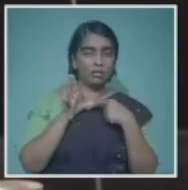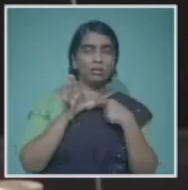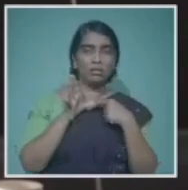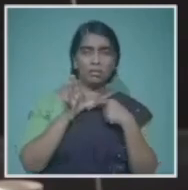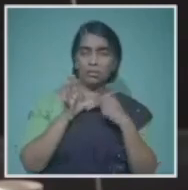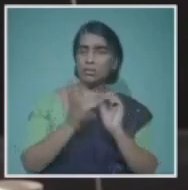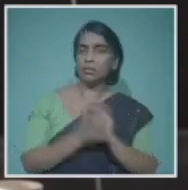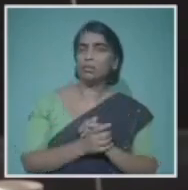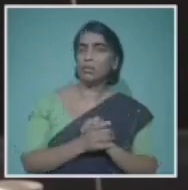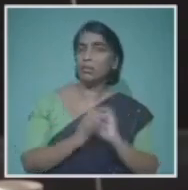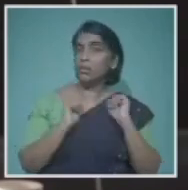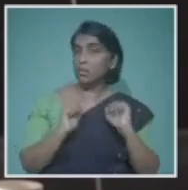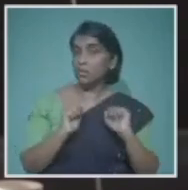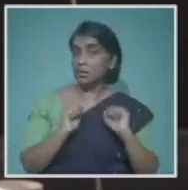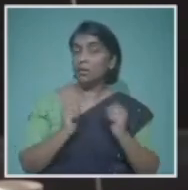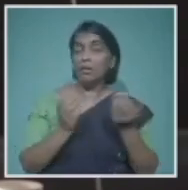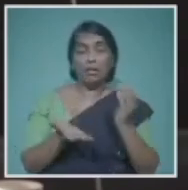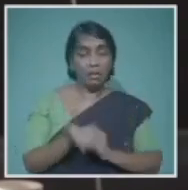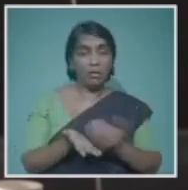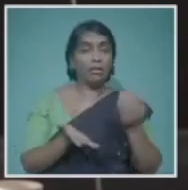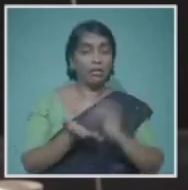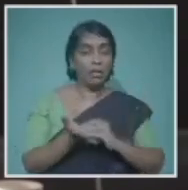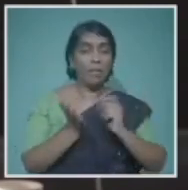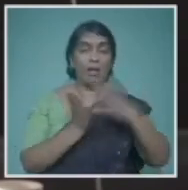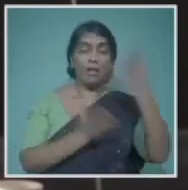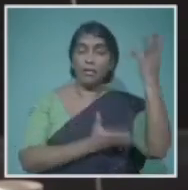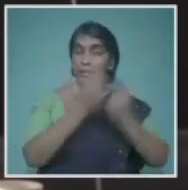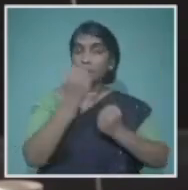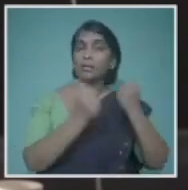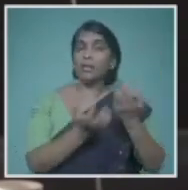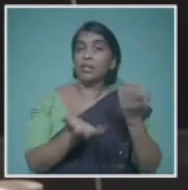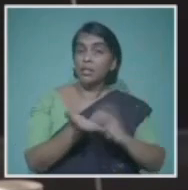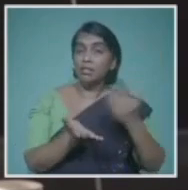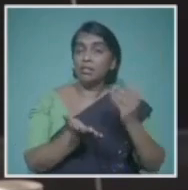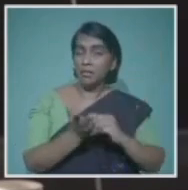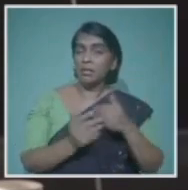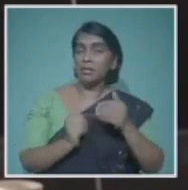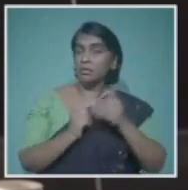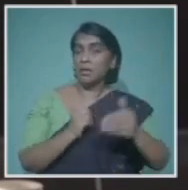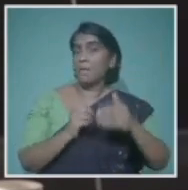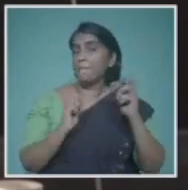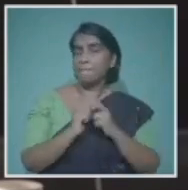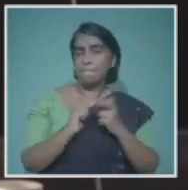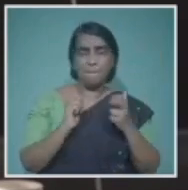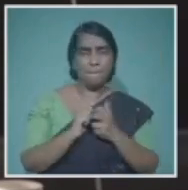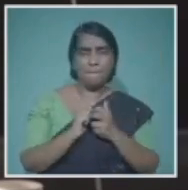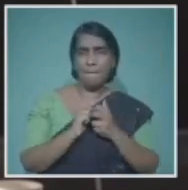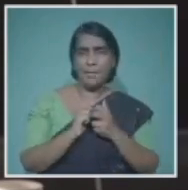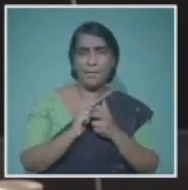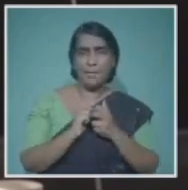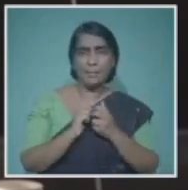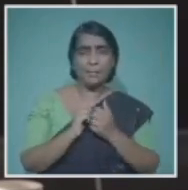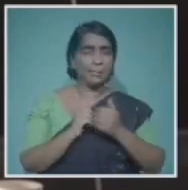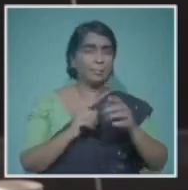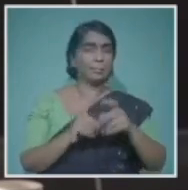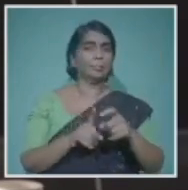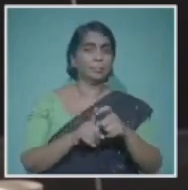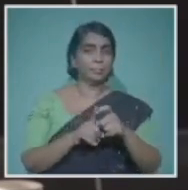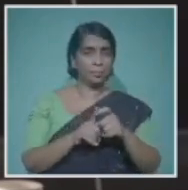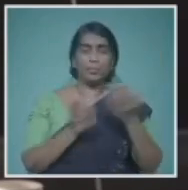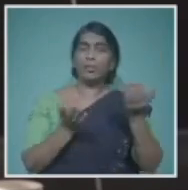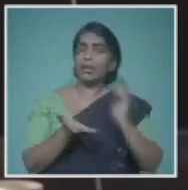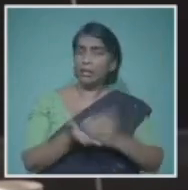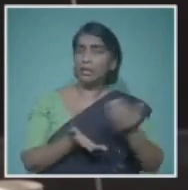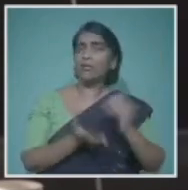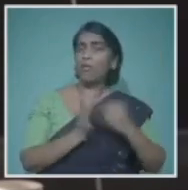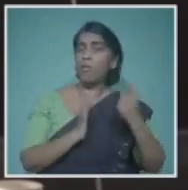හරි? මොකද තව තවත් ණය අරගෙන තව තවත් අපිට මේ ප්‍රශ්නේ උග්‍ර කරගෙන තව